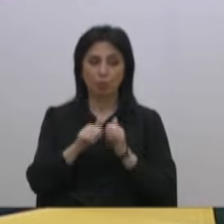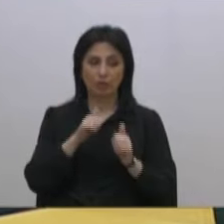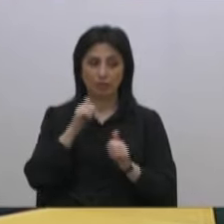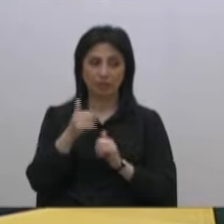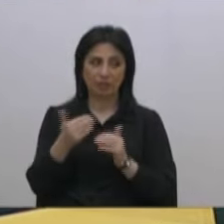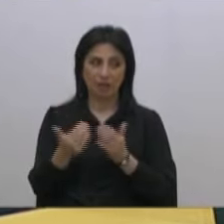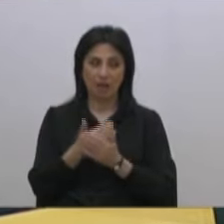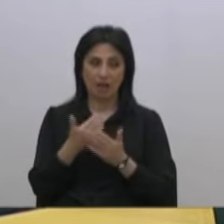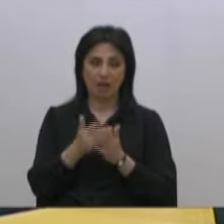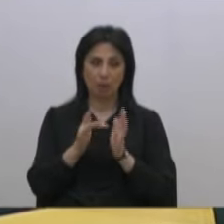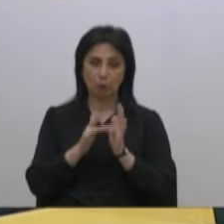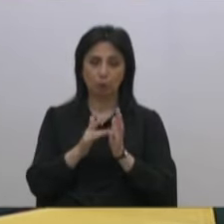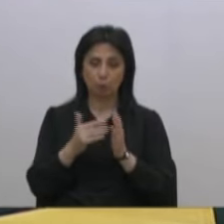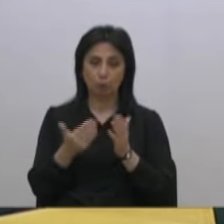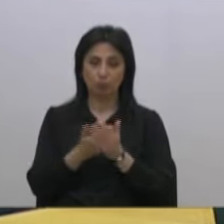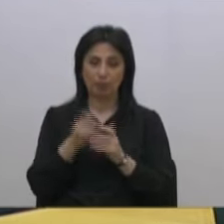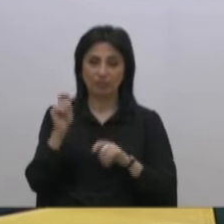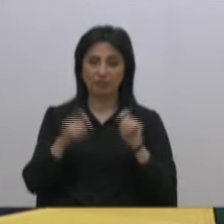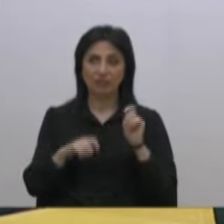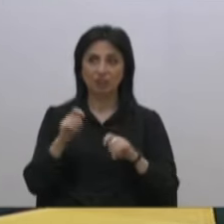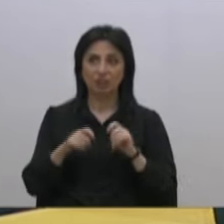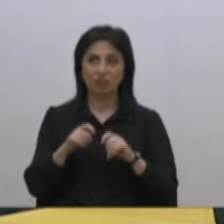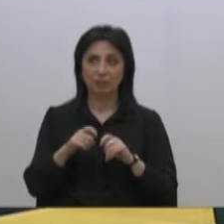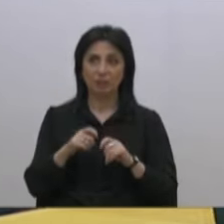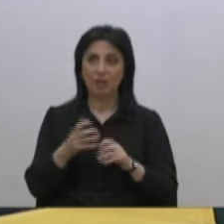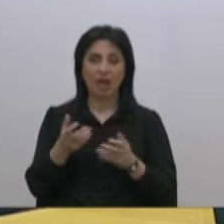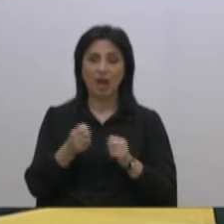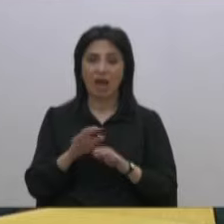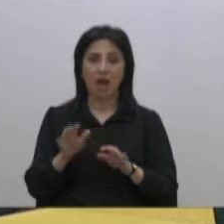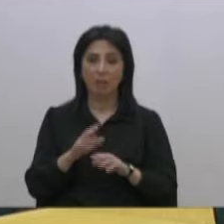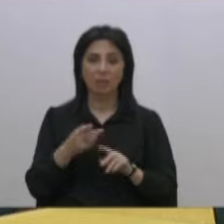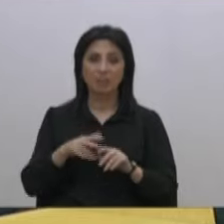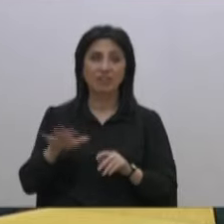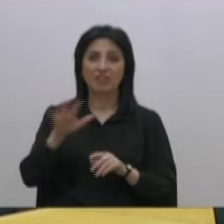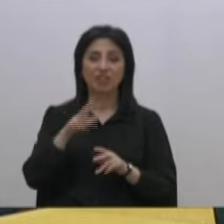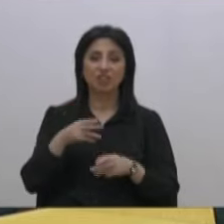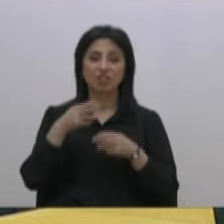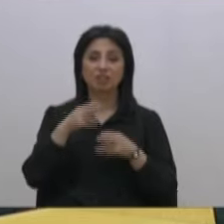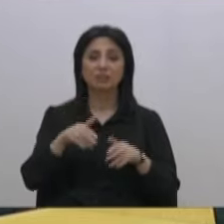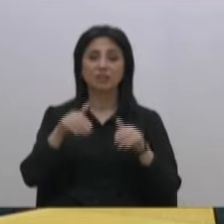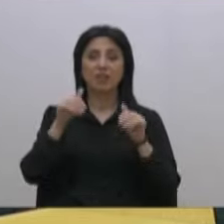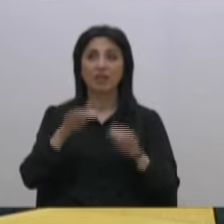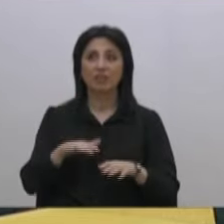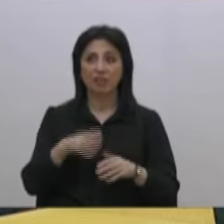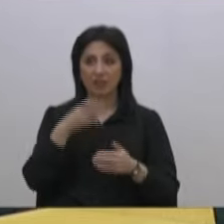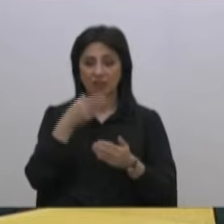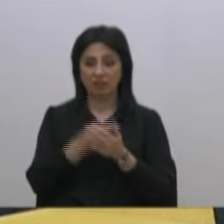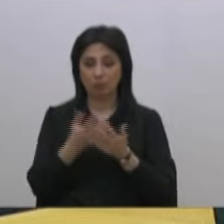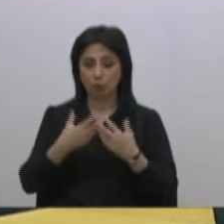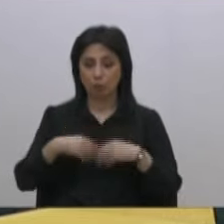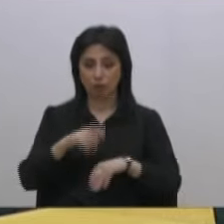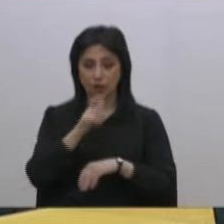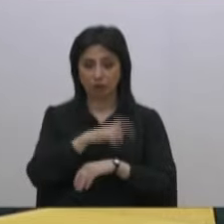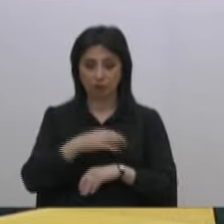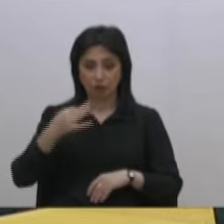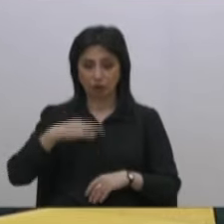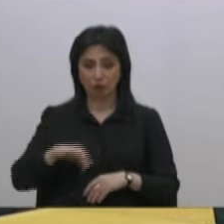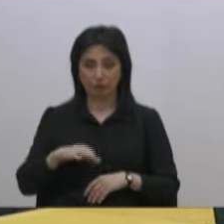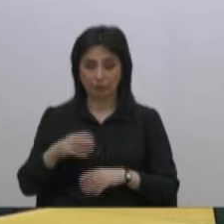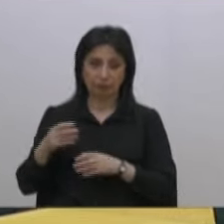ყოველწლიურად ახალი ტურისტი და ახალი ვიზიტორი არ მიიღებს, მეგობრებო, იმ ქვეყანაში ჩასვლის გადაწყვეტილებას, თავისი ოჯახის წევრების და